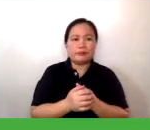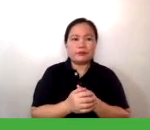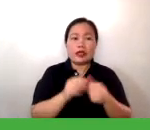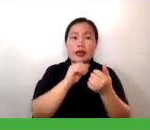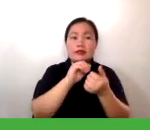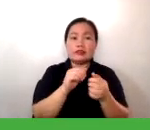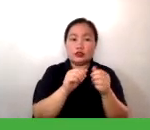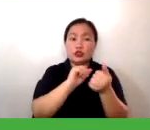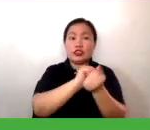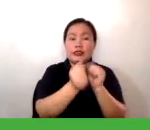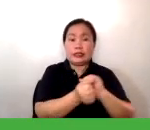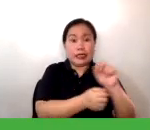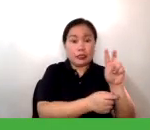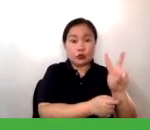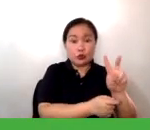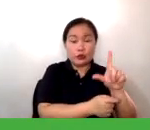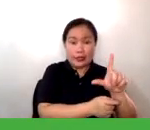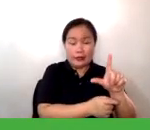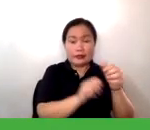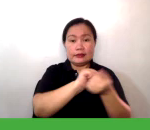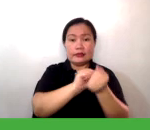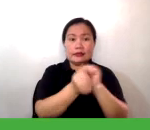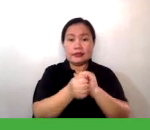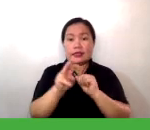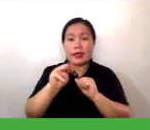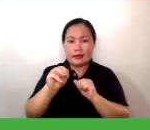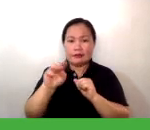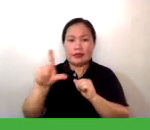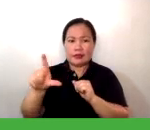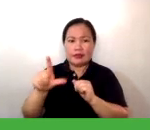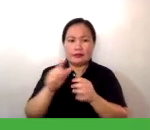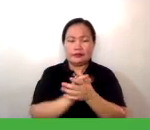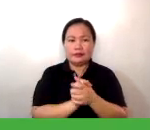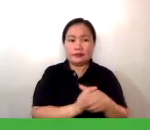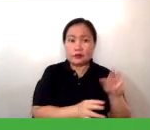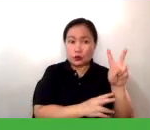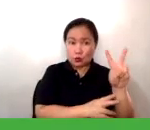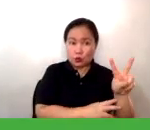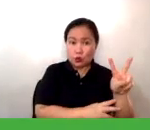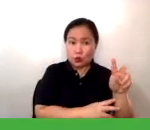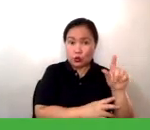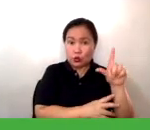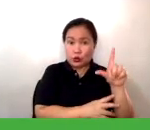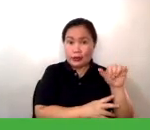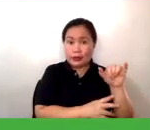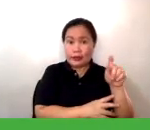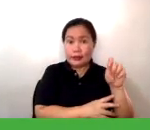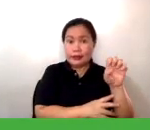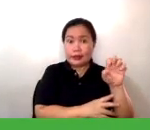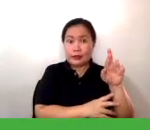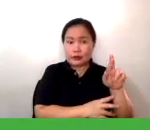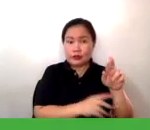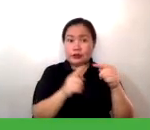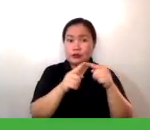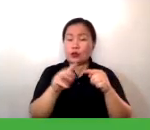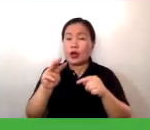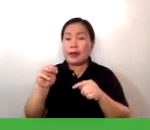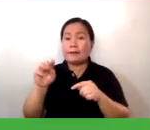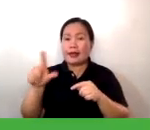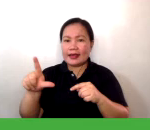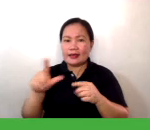lang. Okay, so make this ml first. So, dapat gawin mo muna itong milliliters. So, convert 2 liters